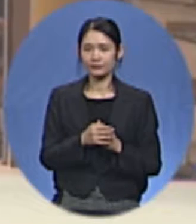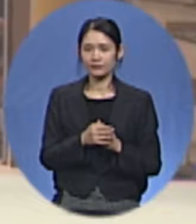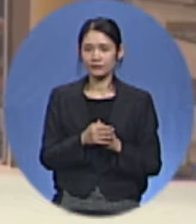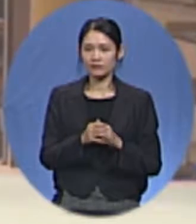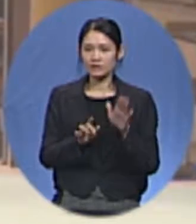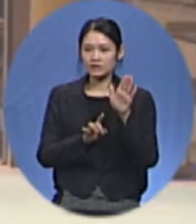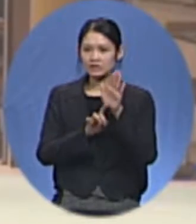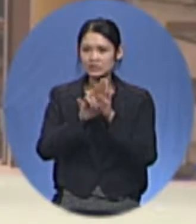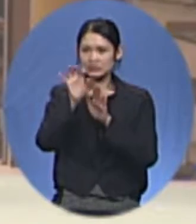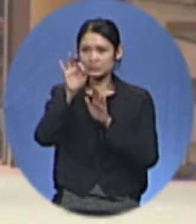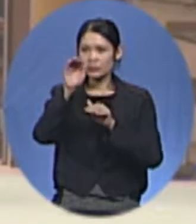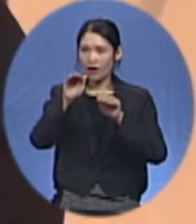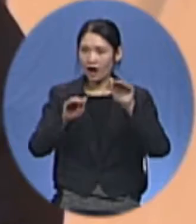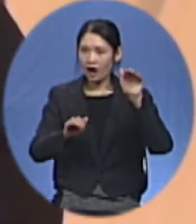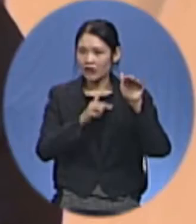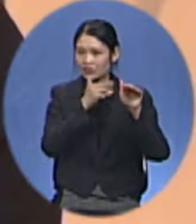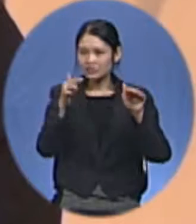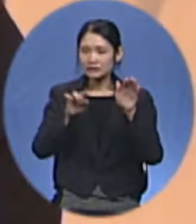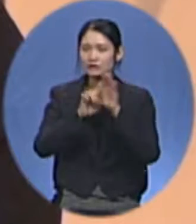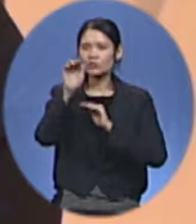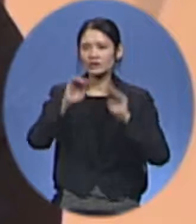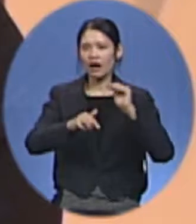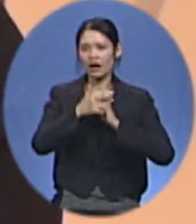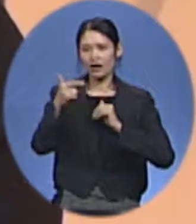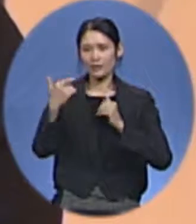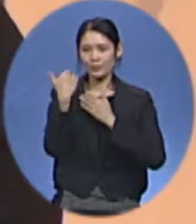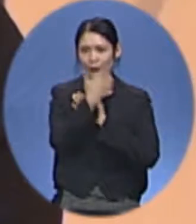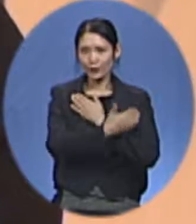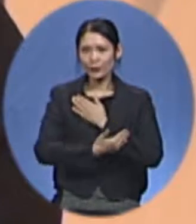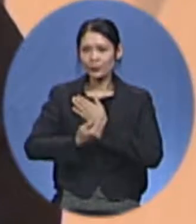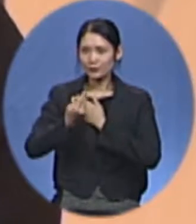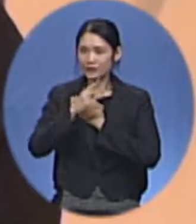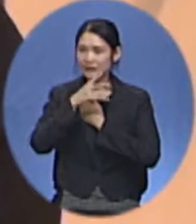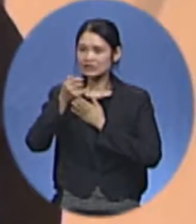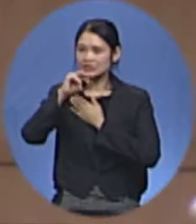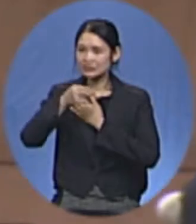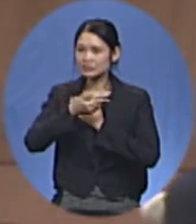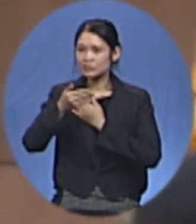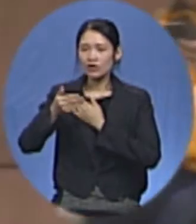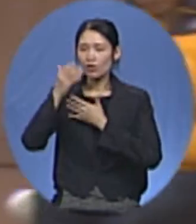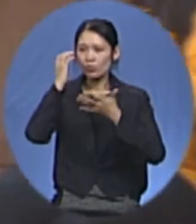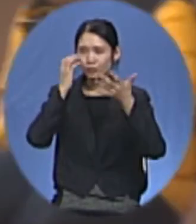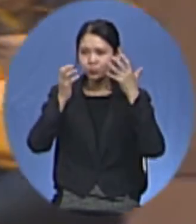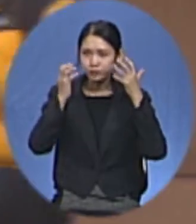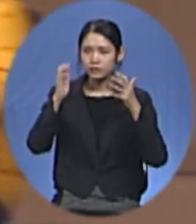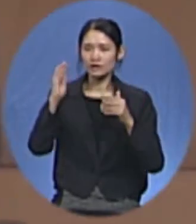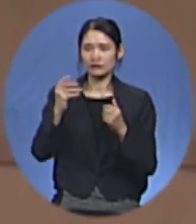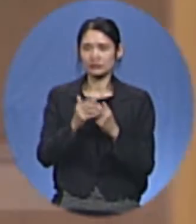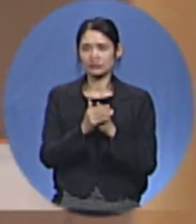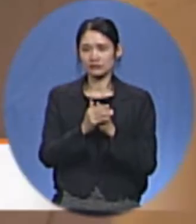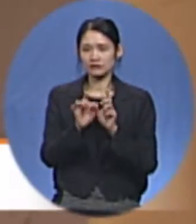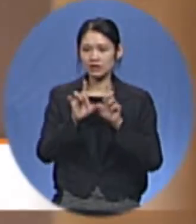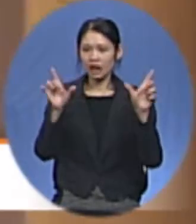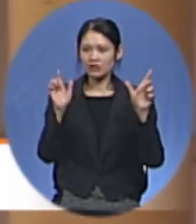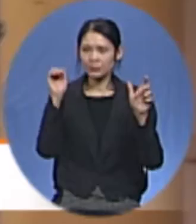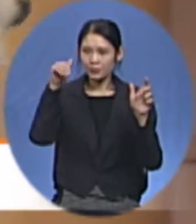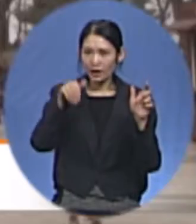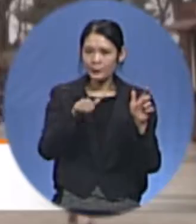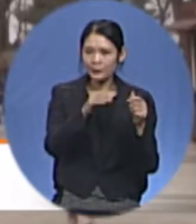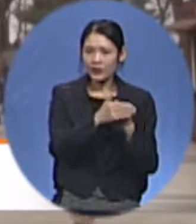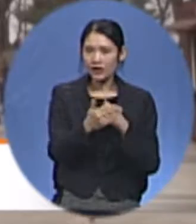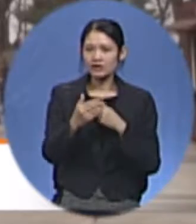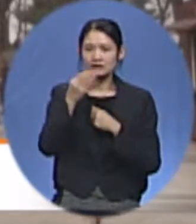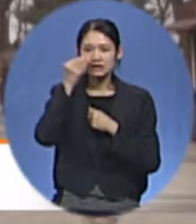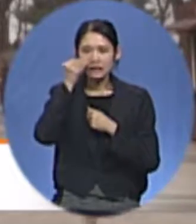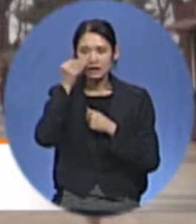10도 이상 벌어지는 큰 일교차가 이어지면 우리 몸의 생체 리듬은 혼란스러워집니다. 변덕스러운 날씨에 인체가